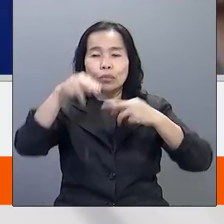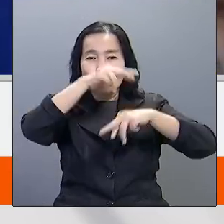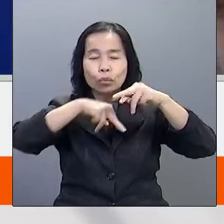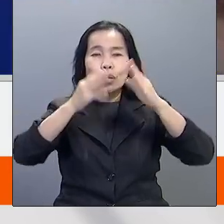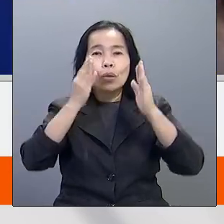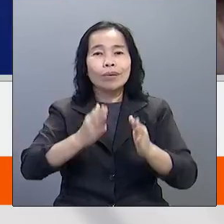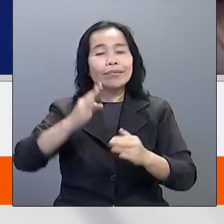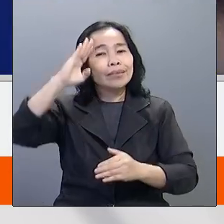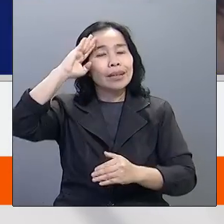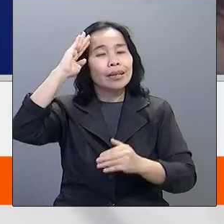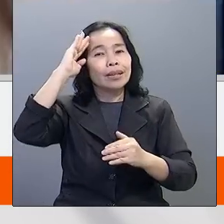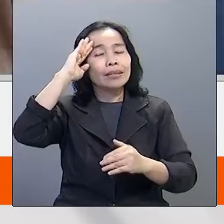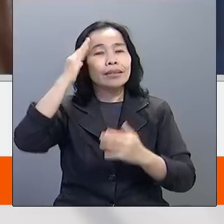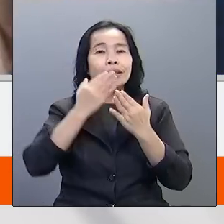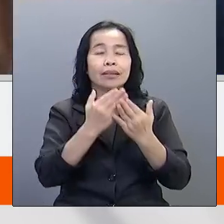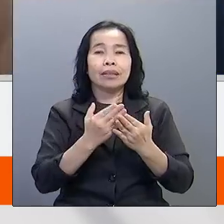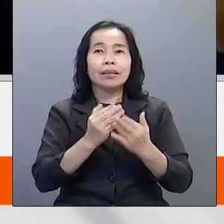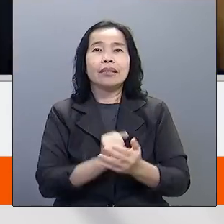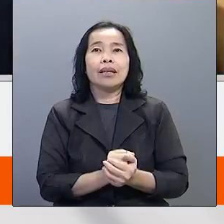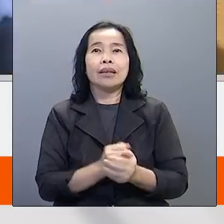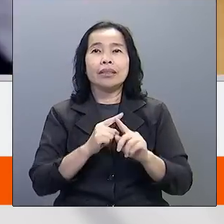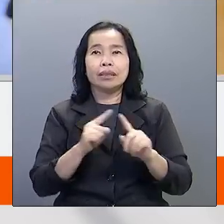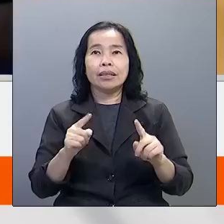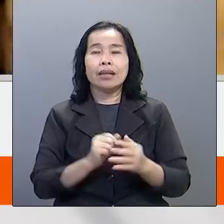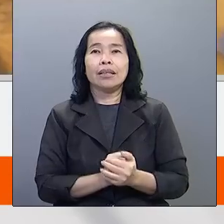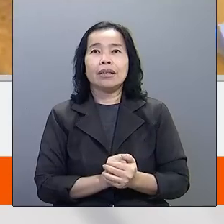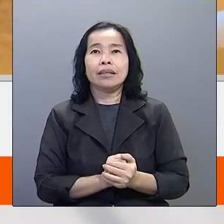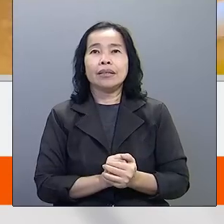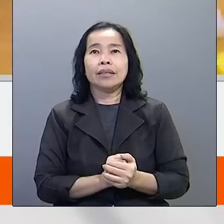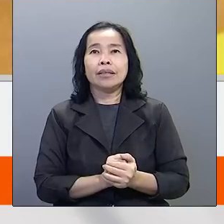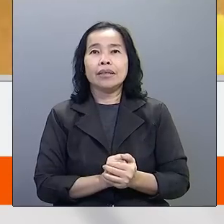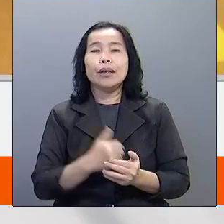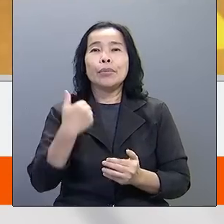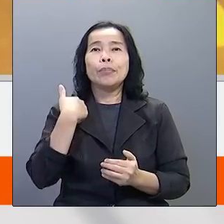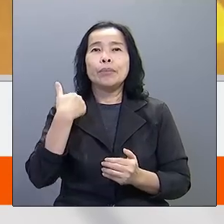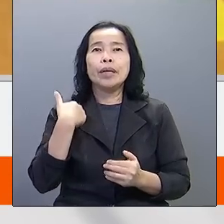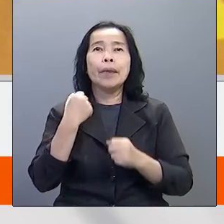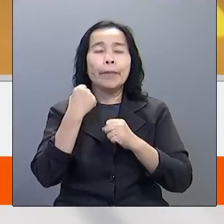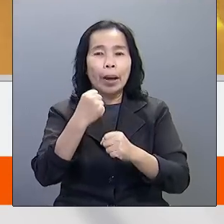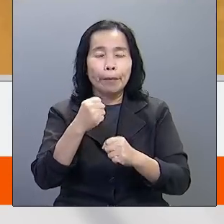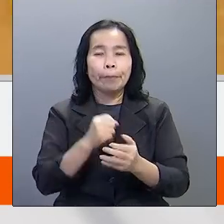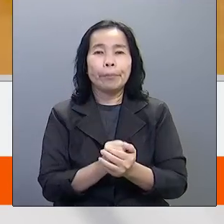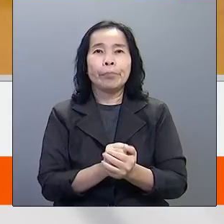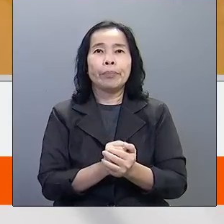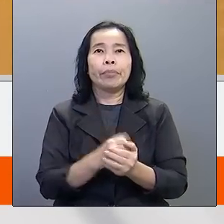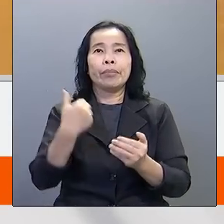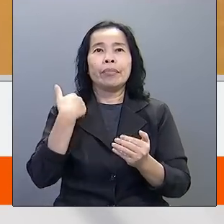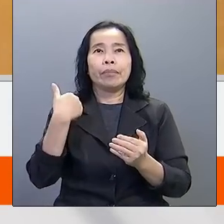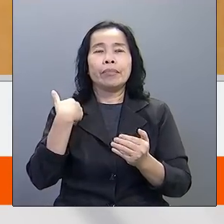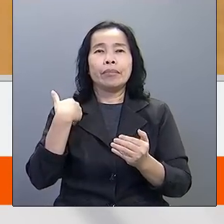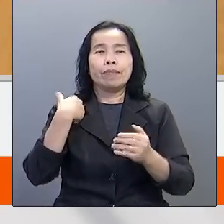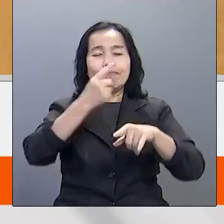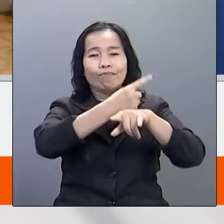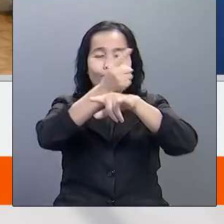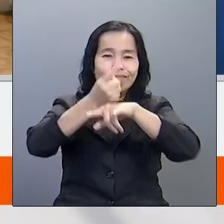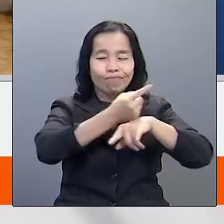ลำนะครับ ค่ะ เดียวกันครับอากาศยานทางอากาศนะครับก็มีอากาศยานลาดตระเวนทางทะเลจำนวน3เครื่องบินลาดตระเวนอยู่น